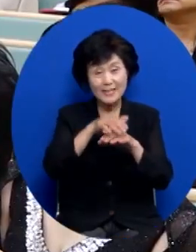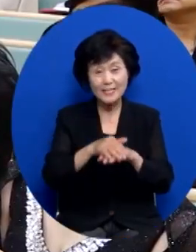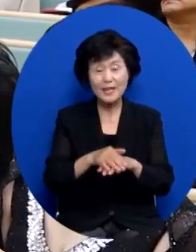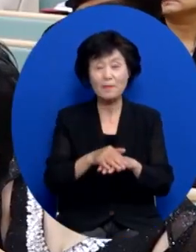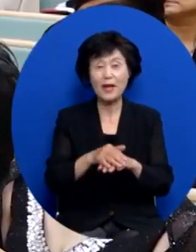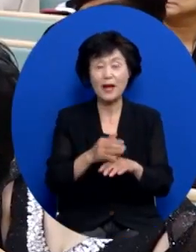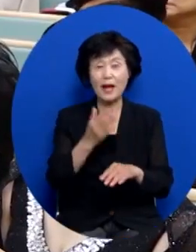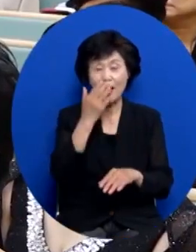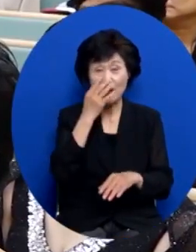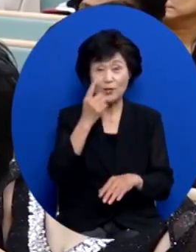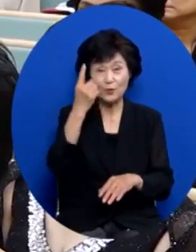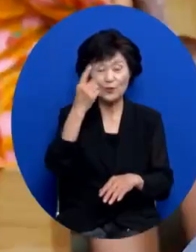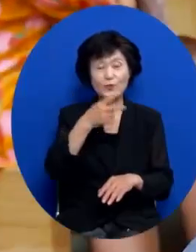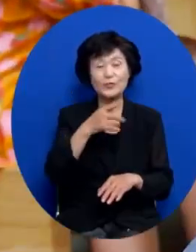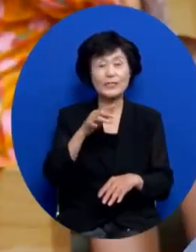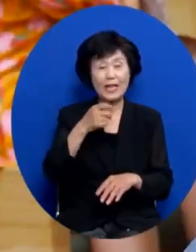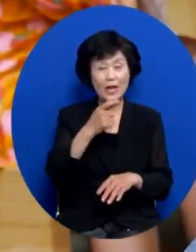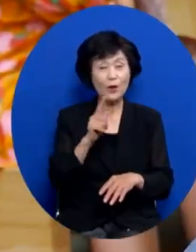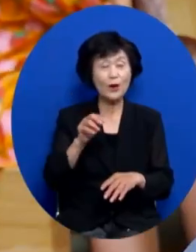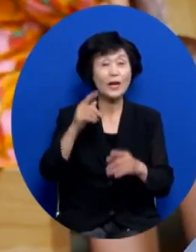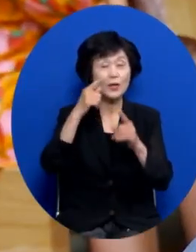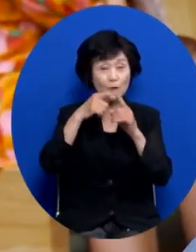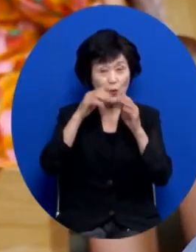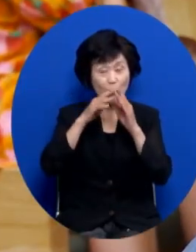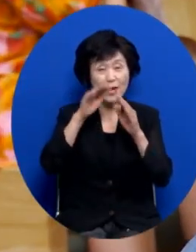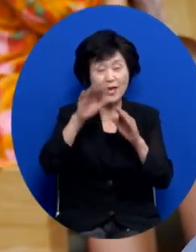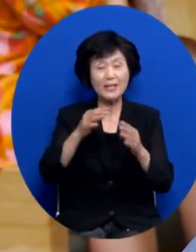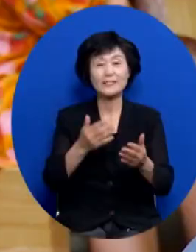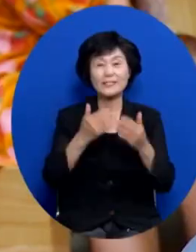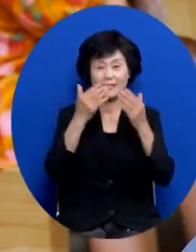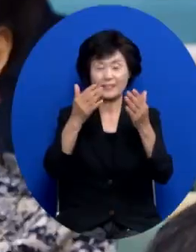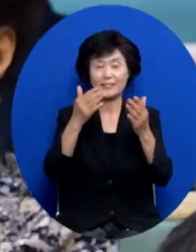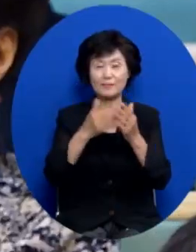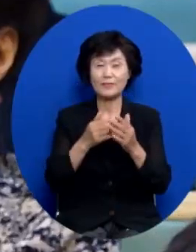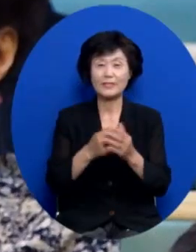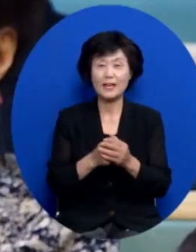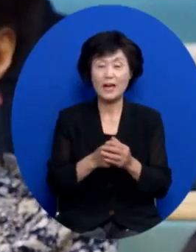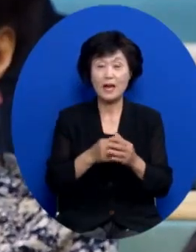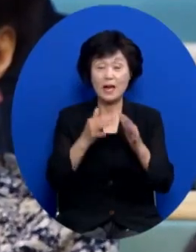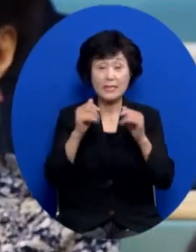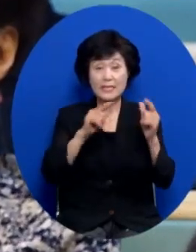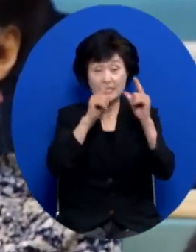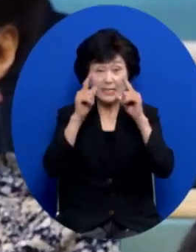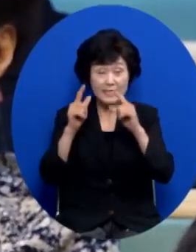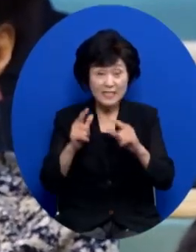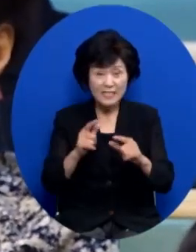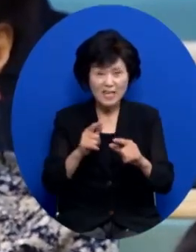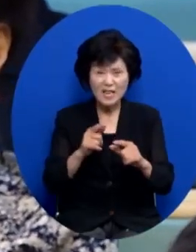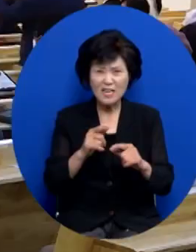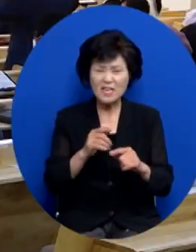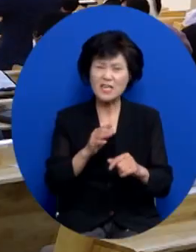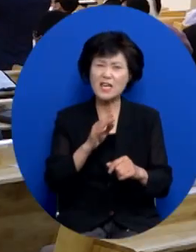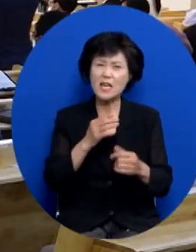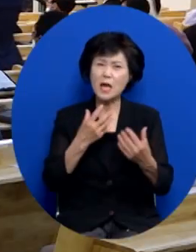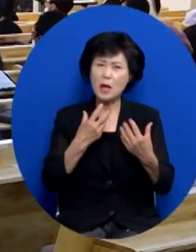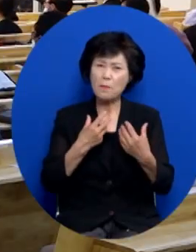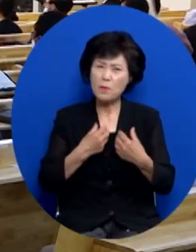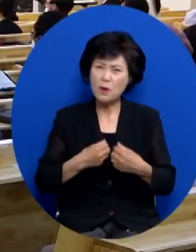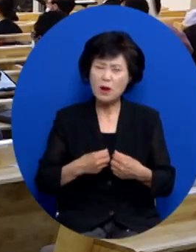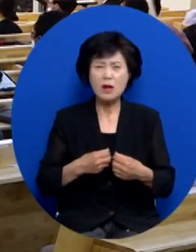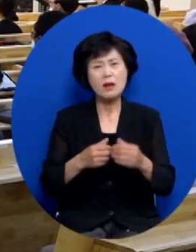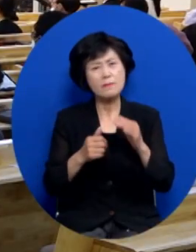세광교회에서 드려졌습니다. 순천 세광교회 김진영 목사는 인생이 참음과 포기로만 이어진다면 불행할 수밖에